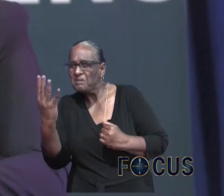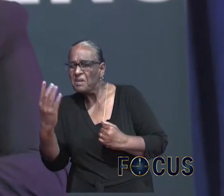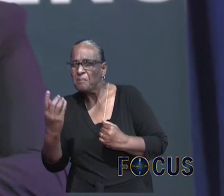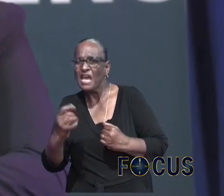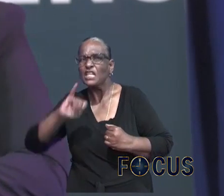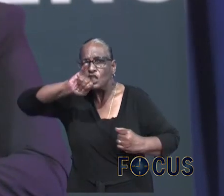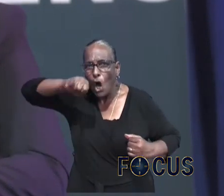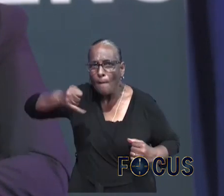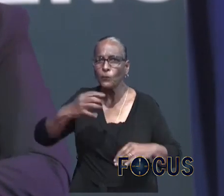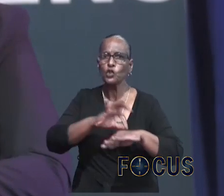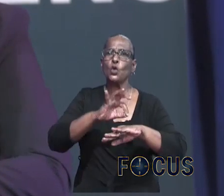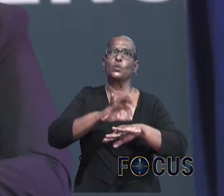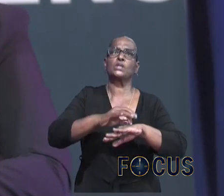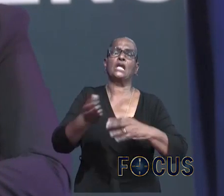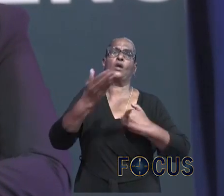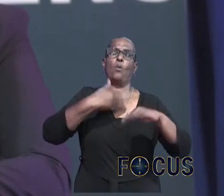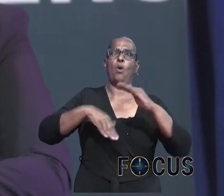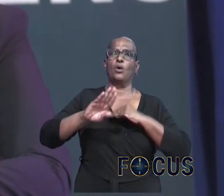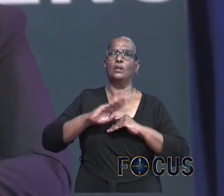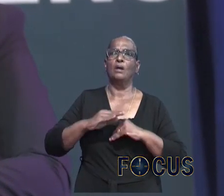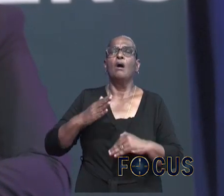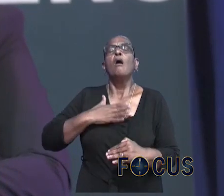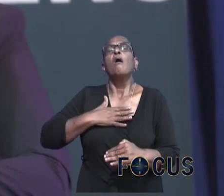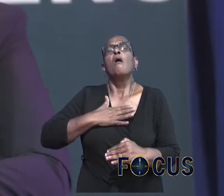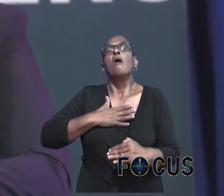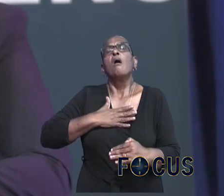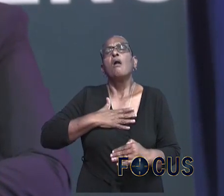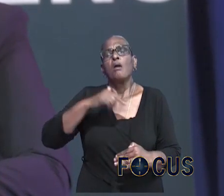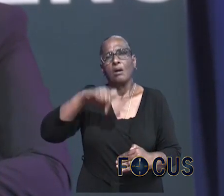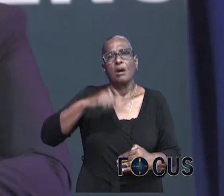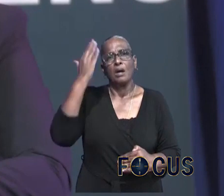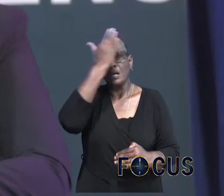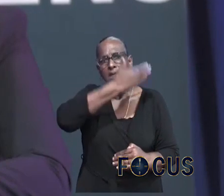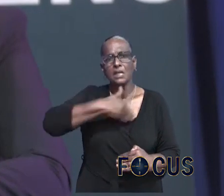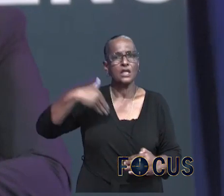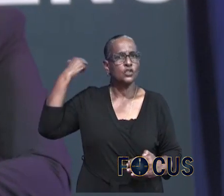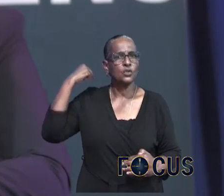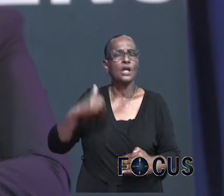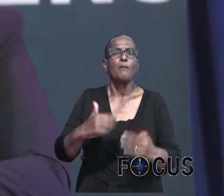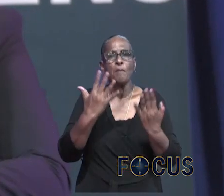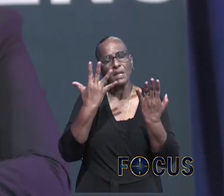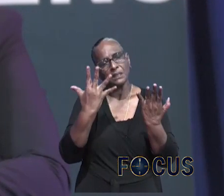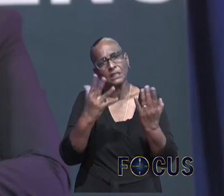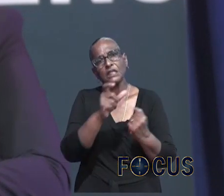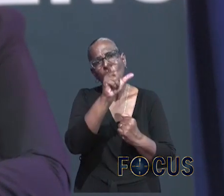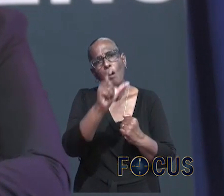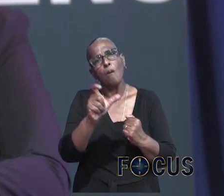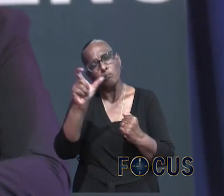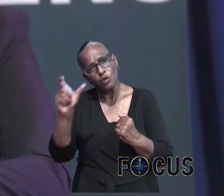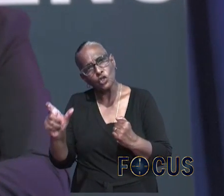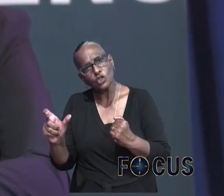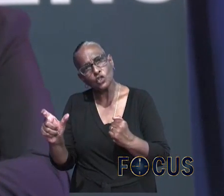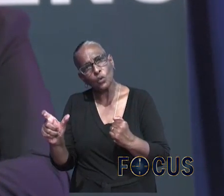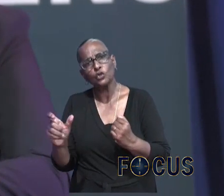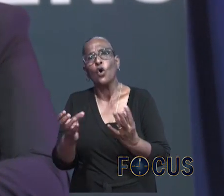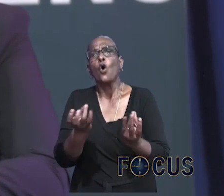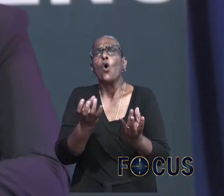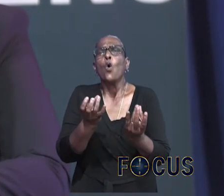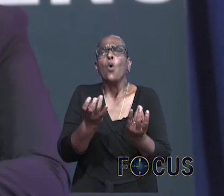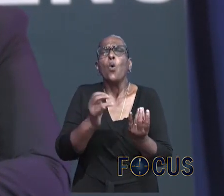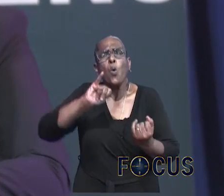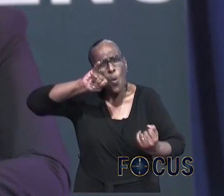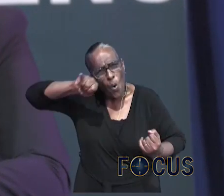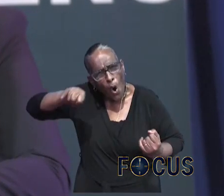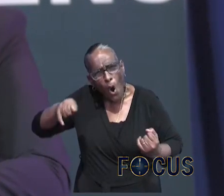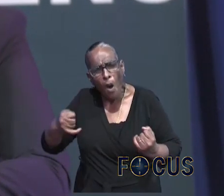wij gelukkig maar 10 mensen gehad. En het valt nog te kijken natuurlijk bij de consulten hoe de heractivering, als